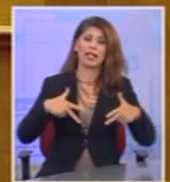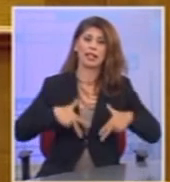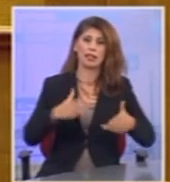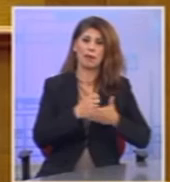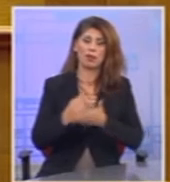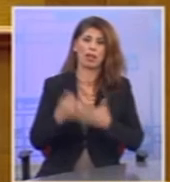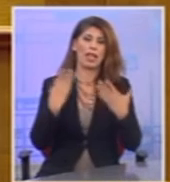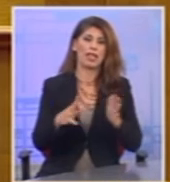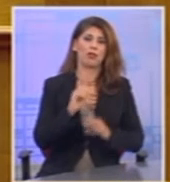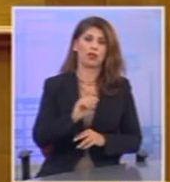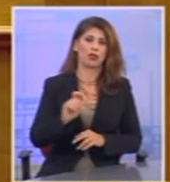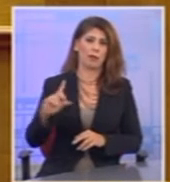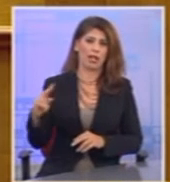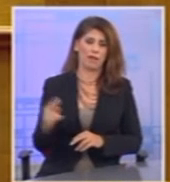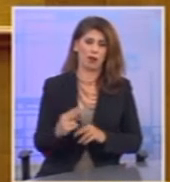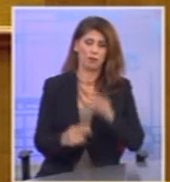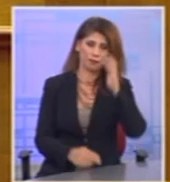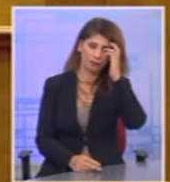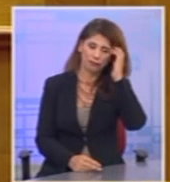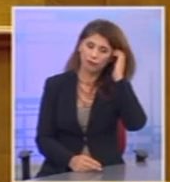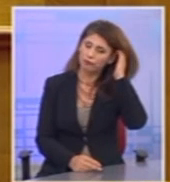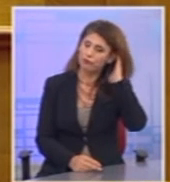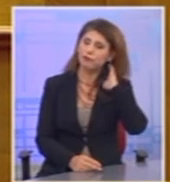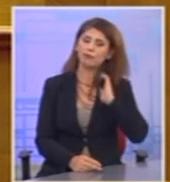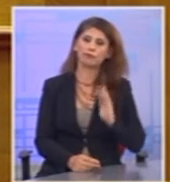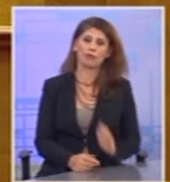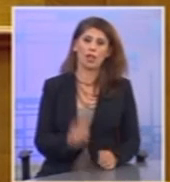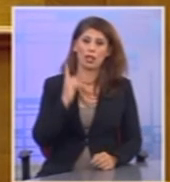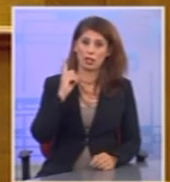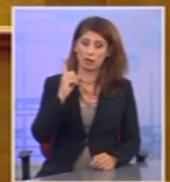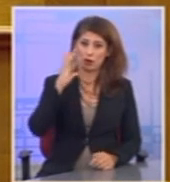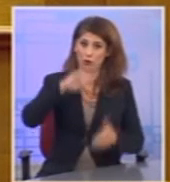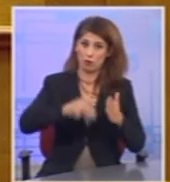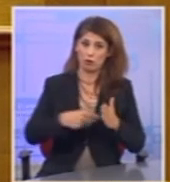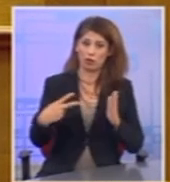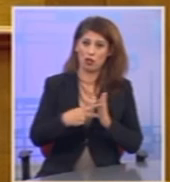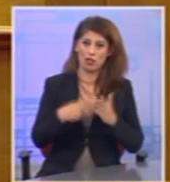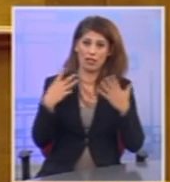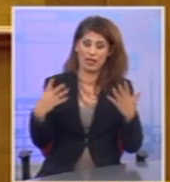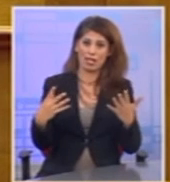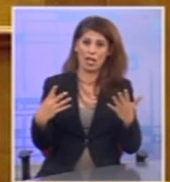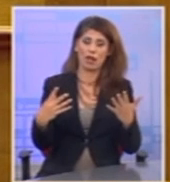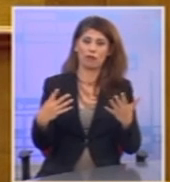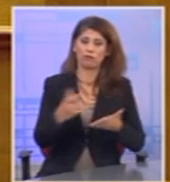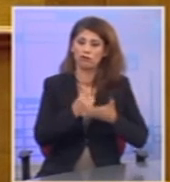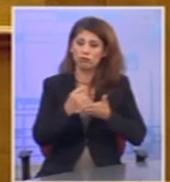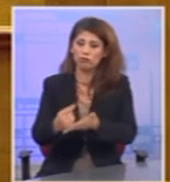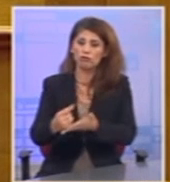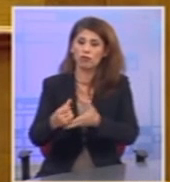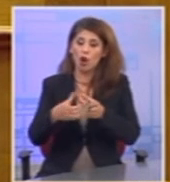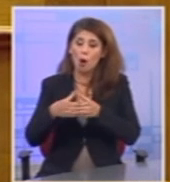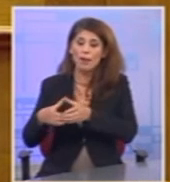επιχορήγηση 900 εκατομμύρια ευρώ. Και τη χρονιά, την πρώτη του μνημονίου, το 2009, πήραν